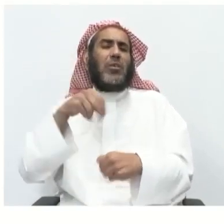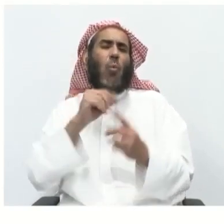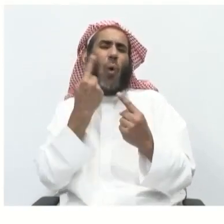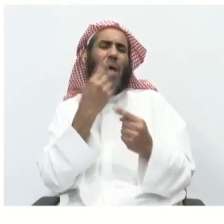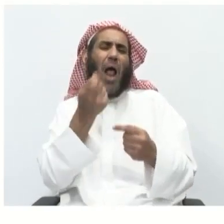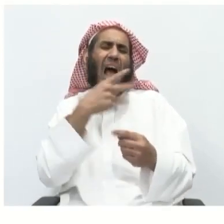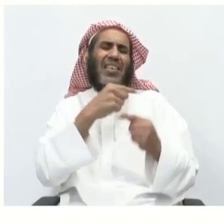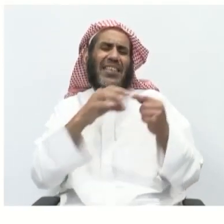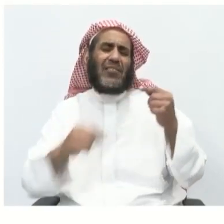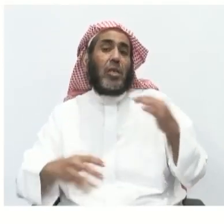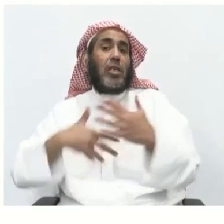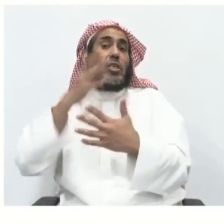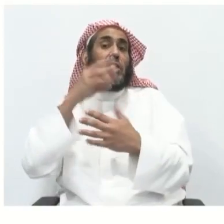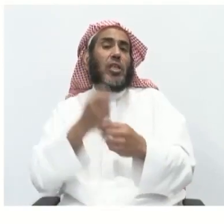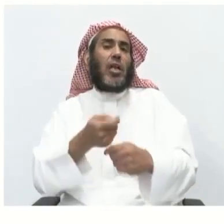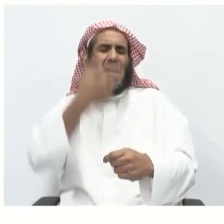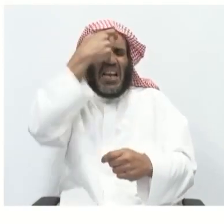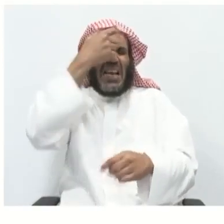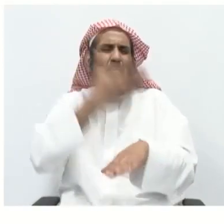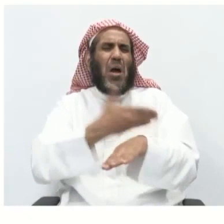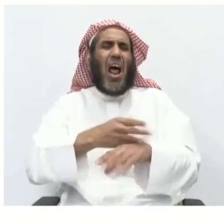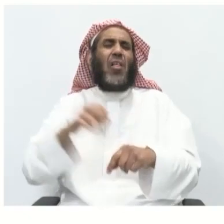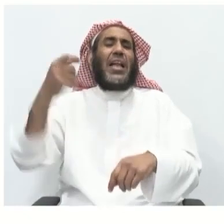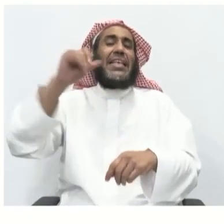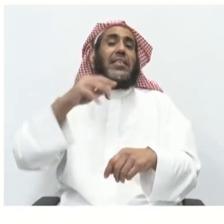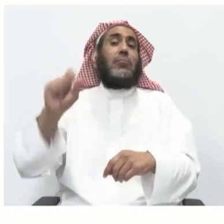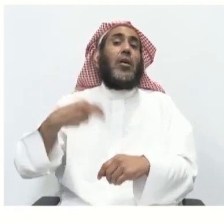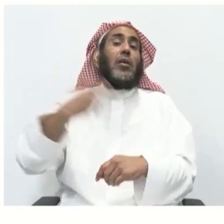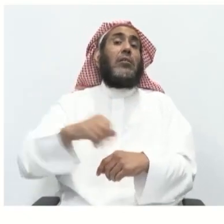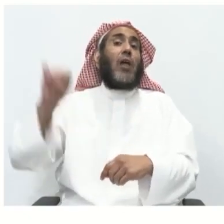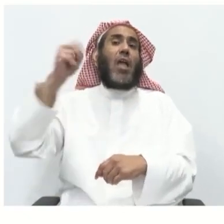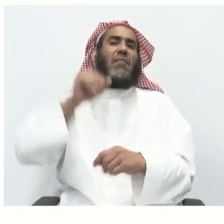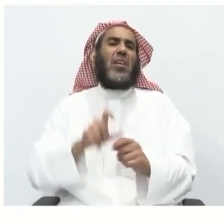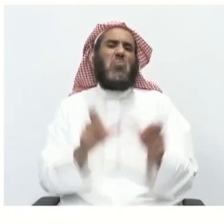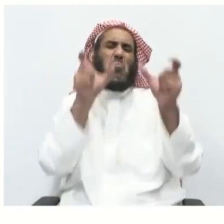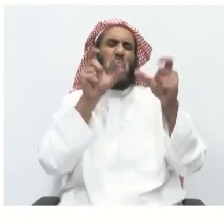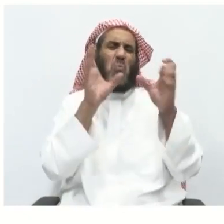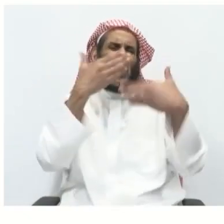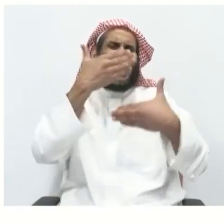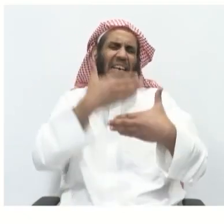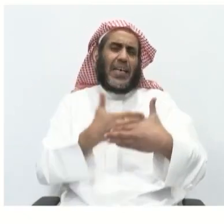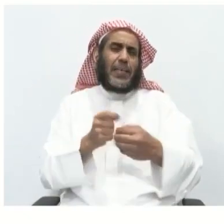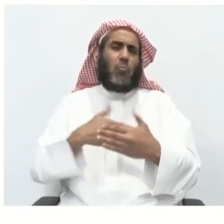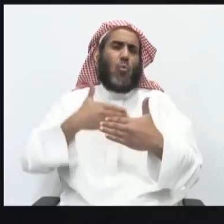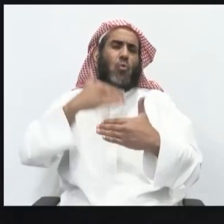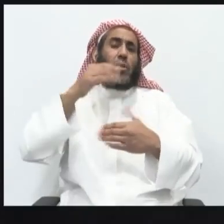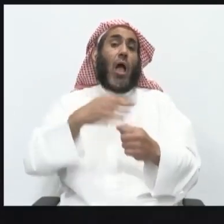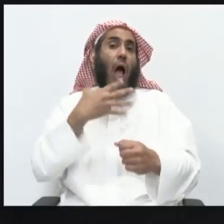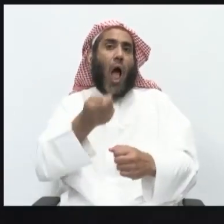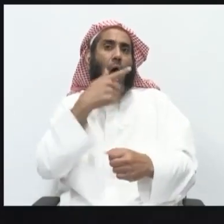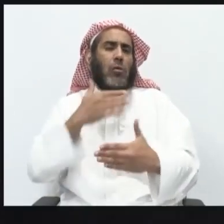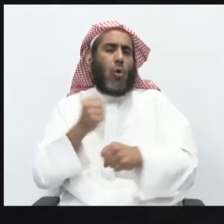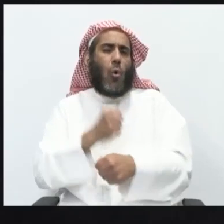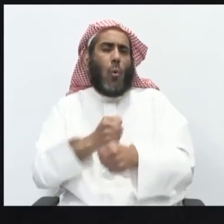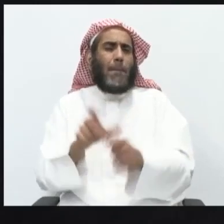الادويه الجديده لمرضى او لمرض الايدز المعروفه بمعيقات النضج اذا هذا الدواء